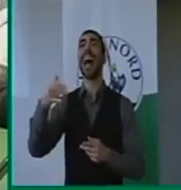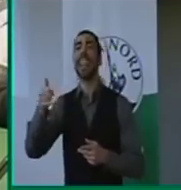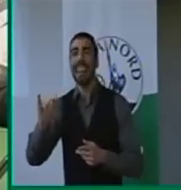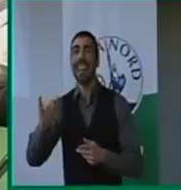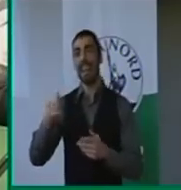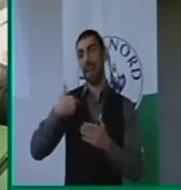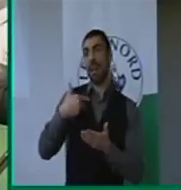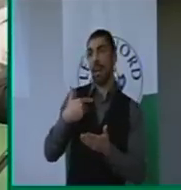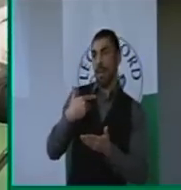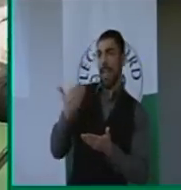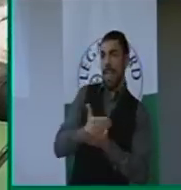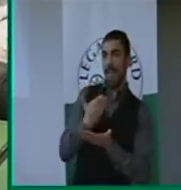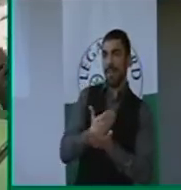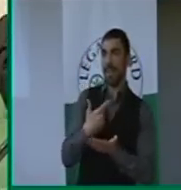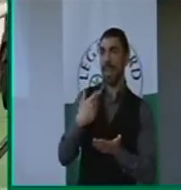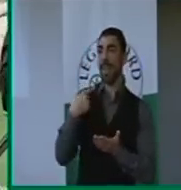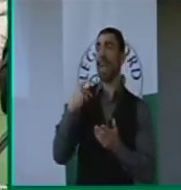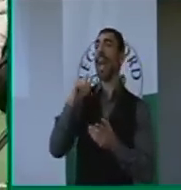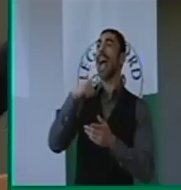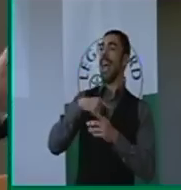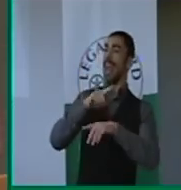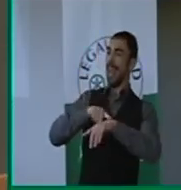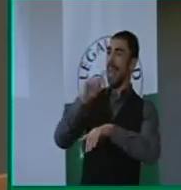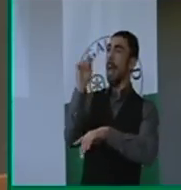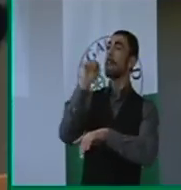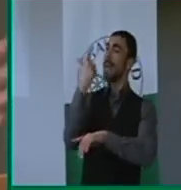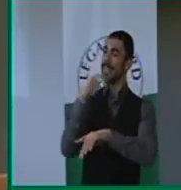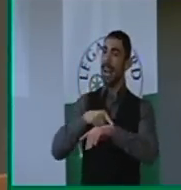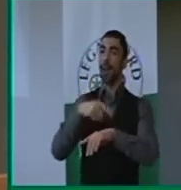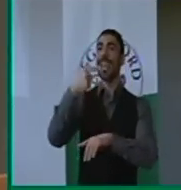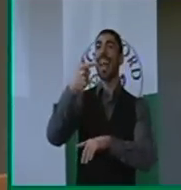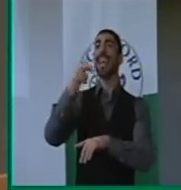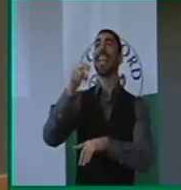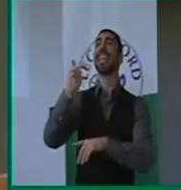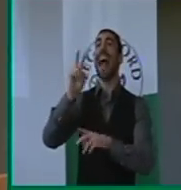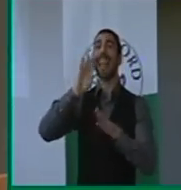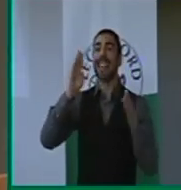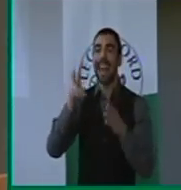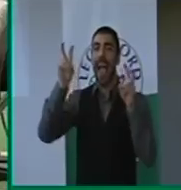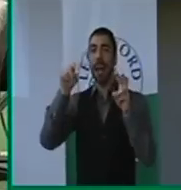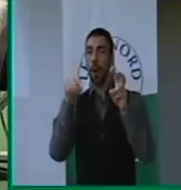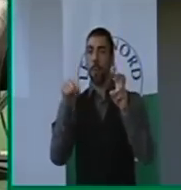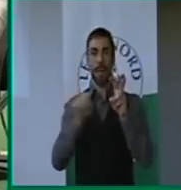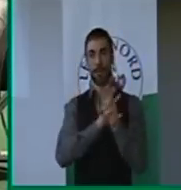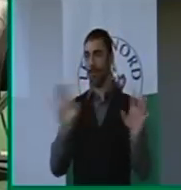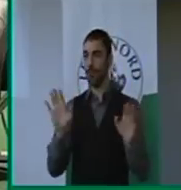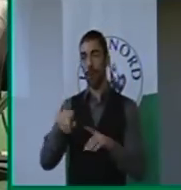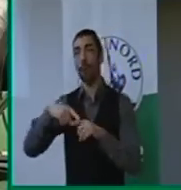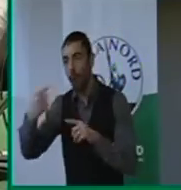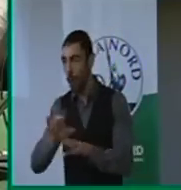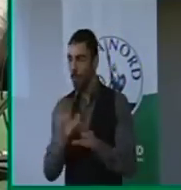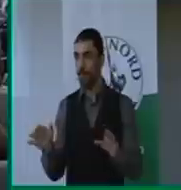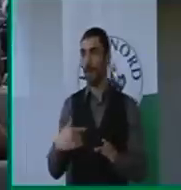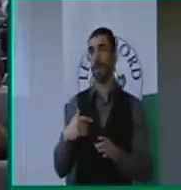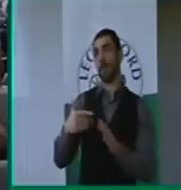nitrati c'è lo speciale nitrati da per chi si vuole fermare in in questa sala e parliamo della